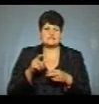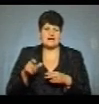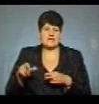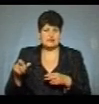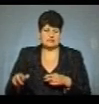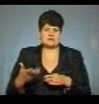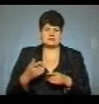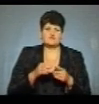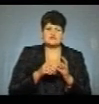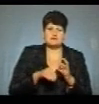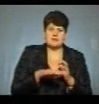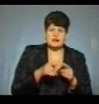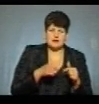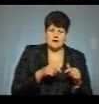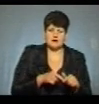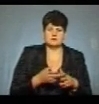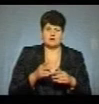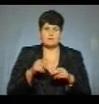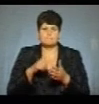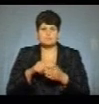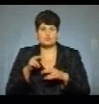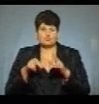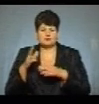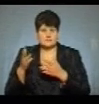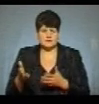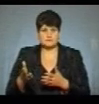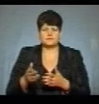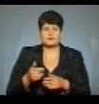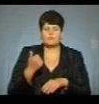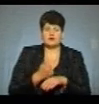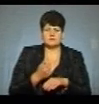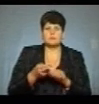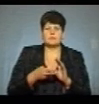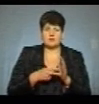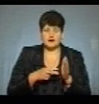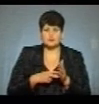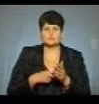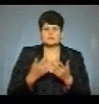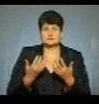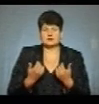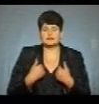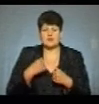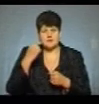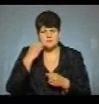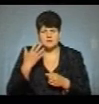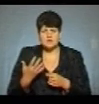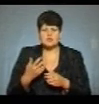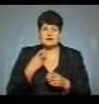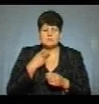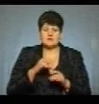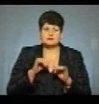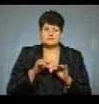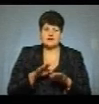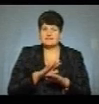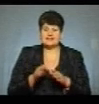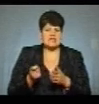в земельній галузі і так далі. Тому тобто щодо генплану ще ведеться по генплану, експертизи? Наскільки я пам'ятаю, що кримінальне провадження